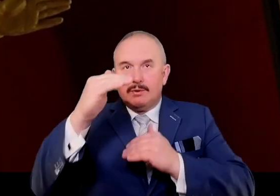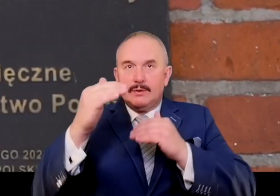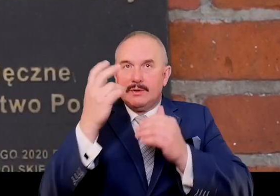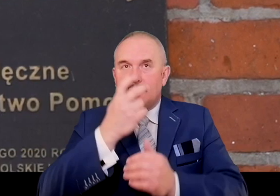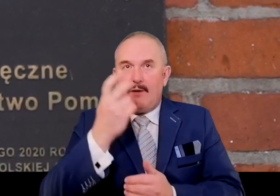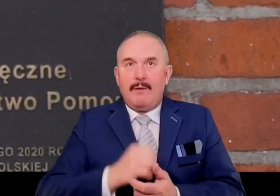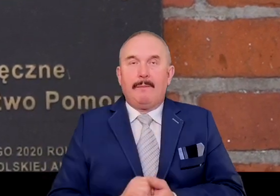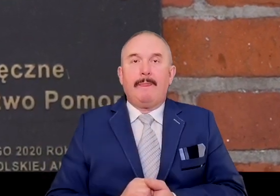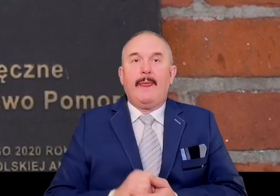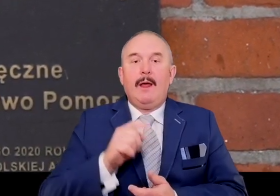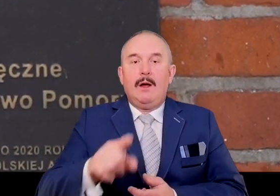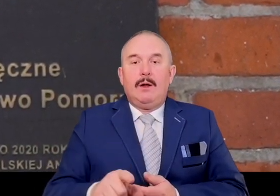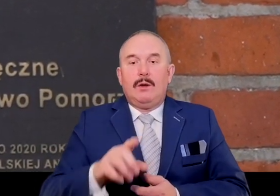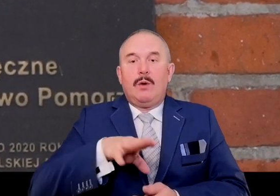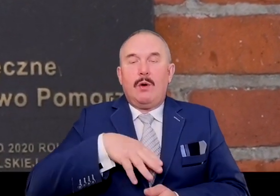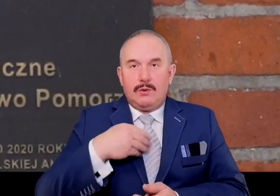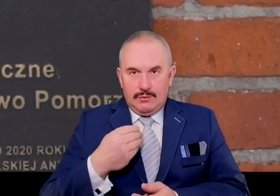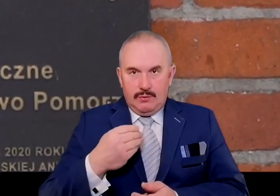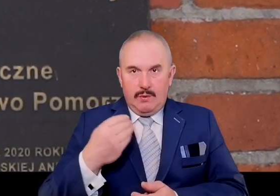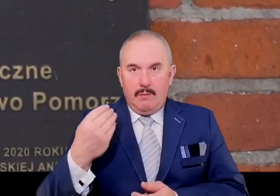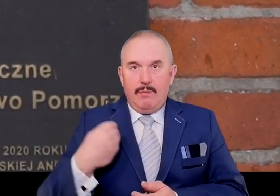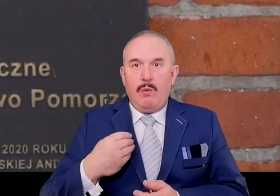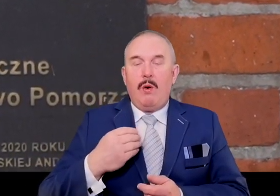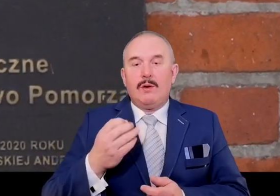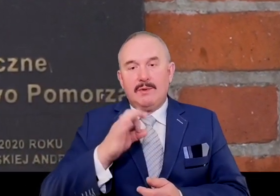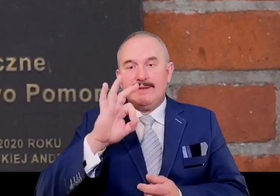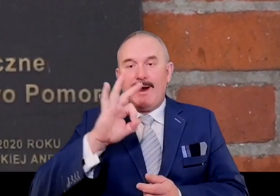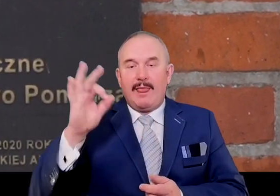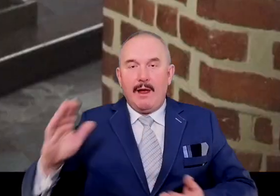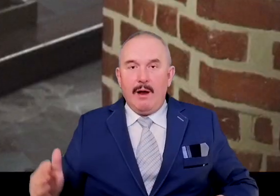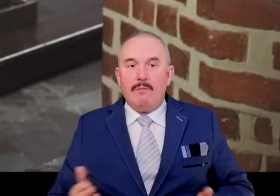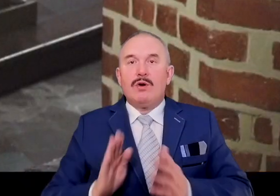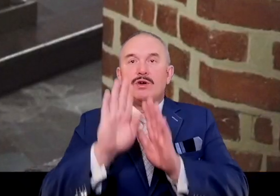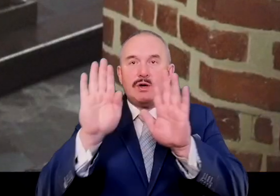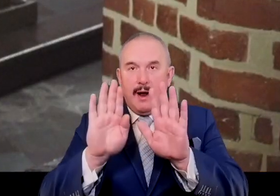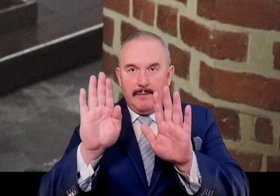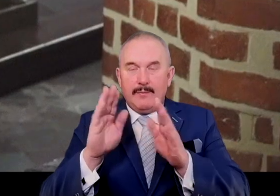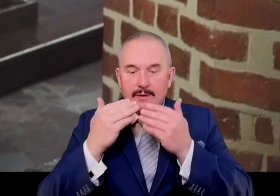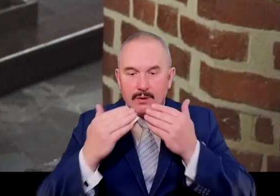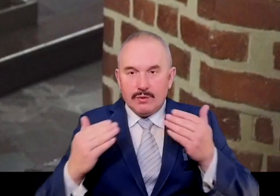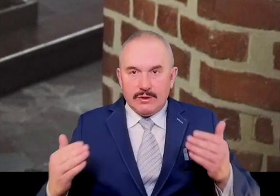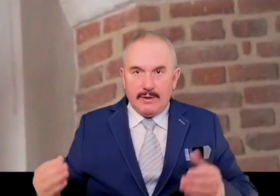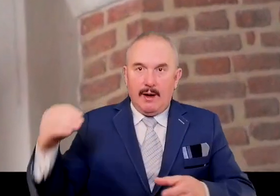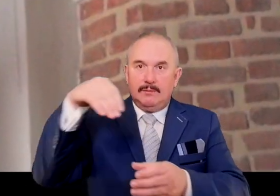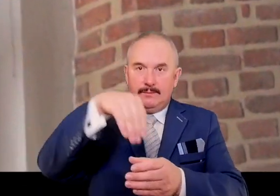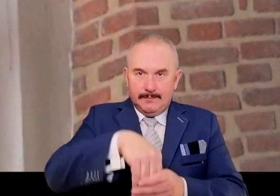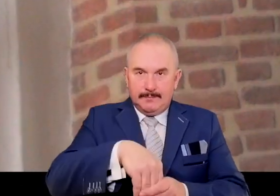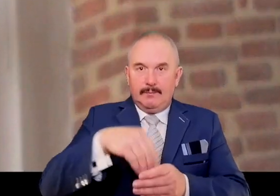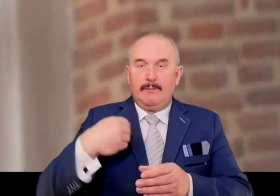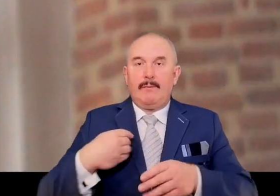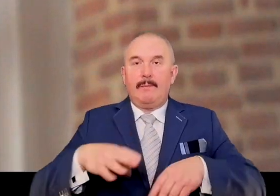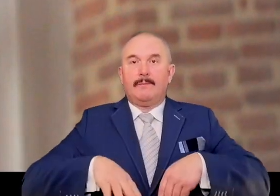właśnie w kościele farnym w Pucku odbyła się msza dziękczynna. Uczestnikiem, podobnie jak